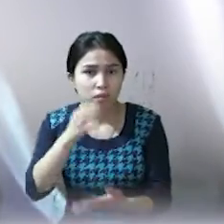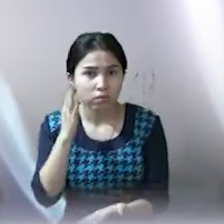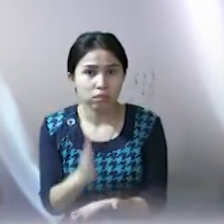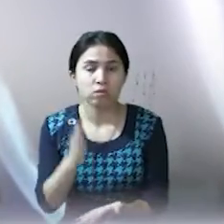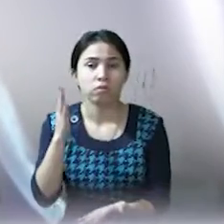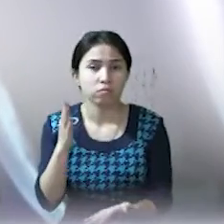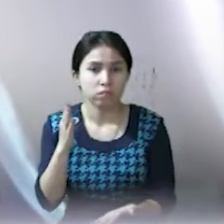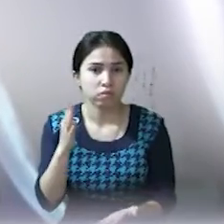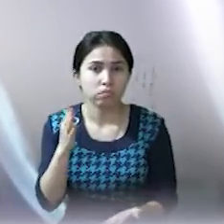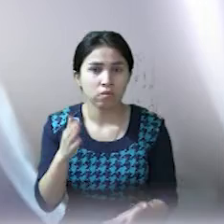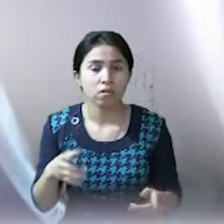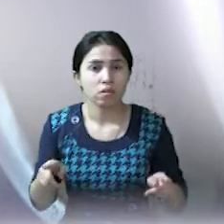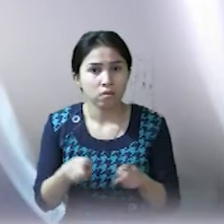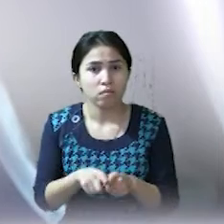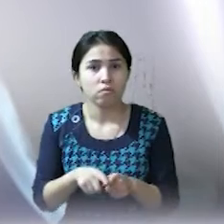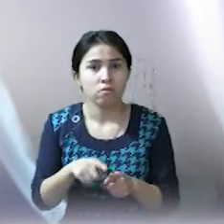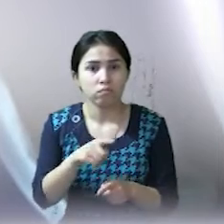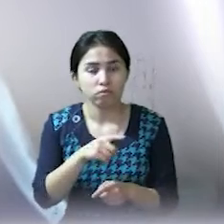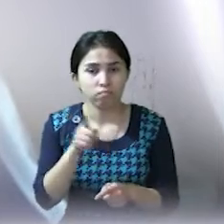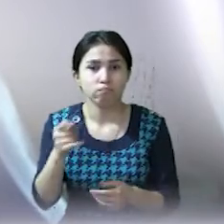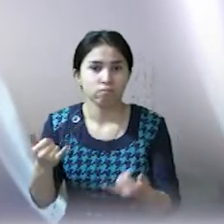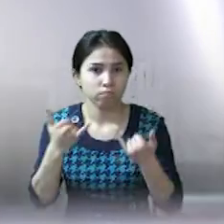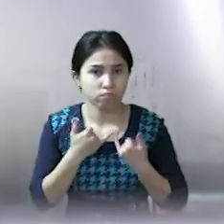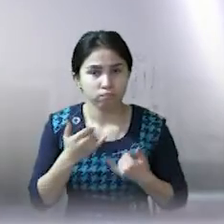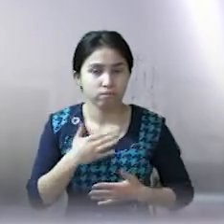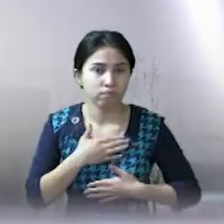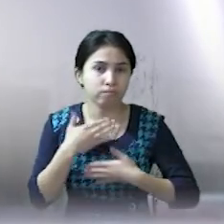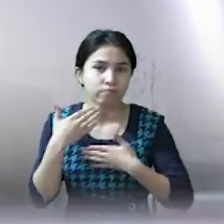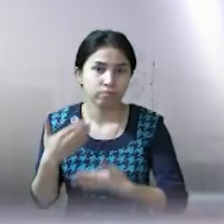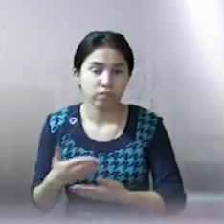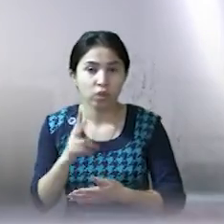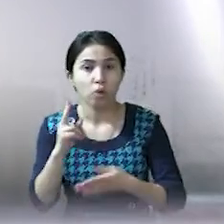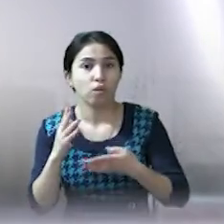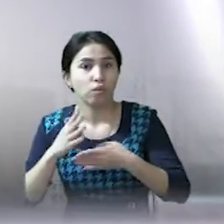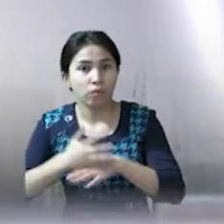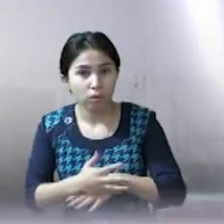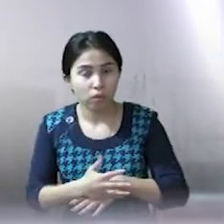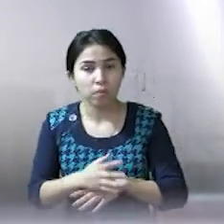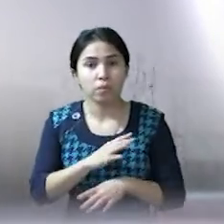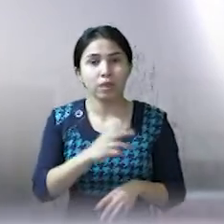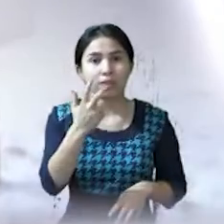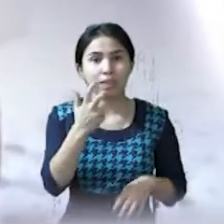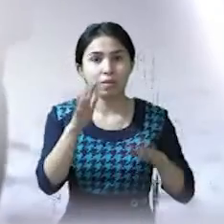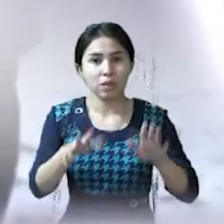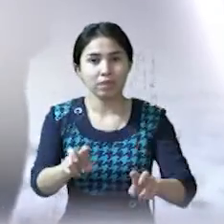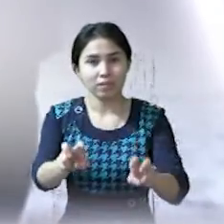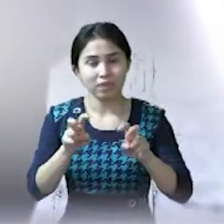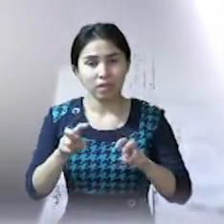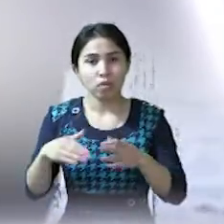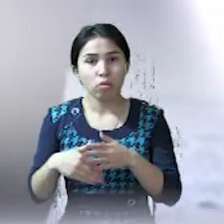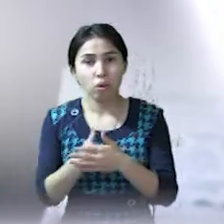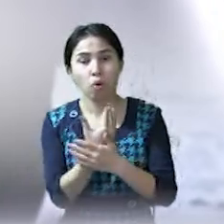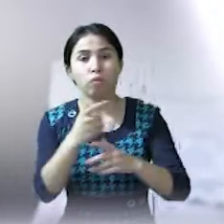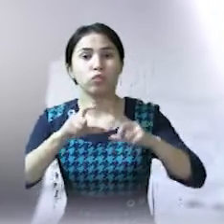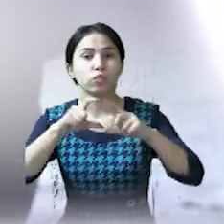Көрдіңіз бе? Осындай бүкіл жұмыс істеп атқарғандарға сіздерге үлкен рахмет. Келген қонақтар Түркісіб ауылындағы 300 орындық жаңа мектептің құрылысымен